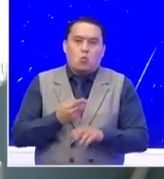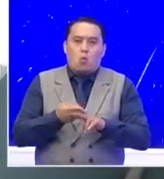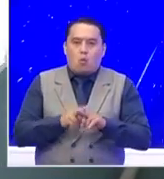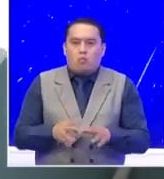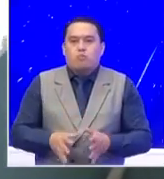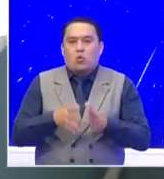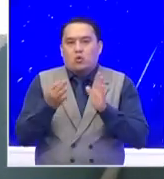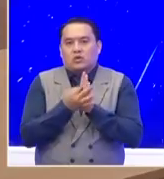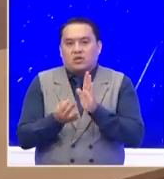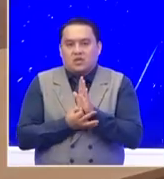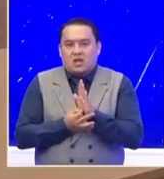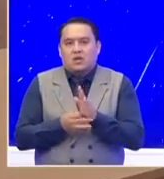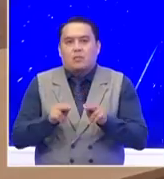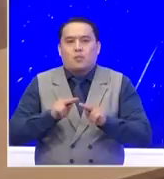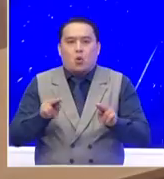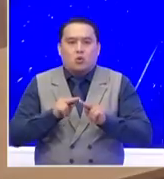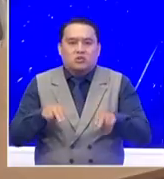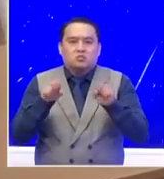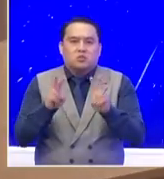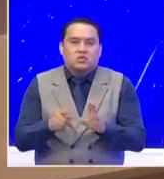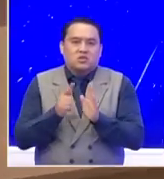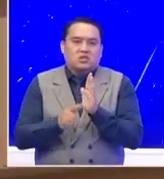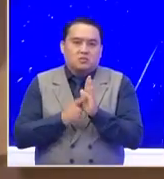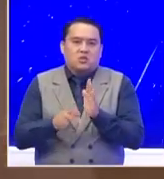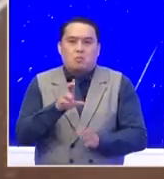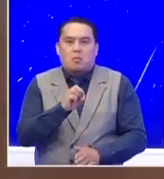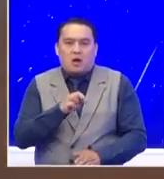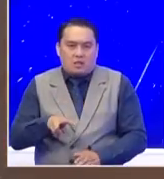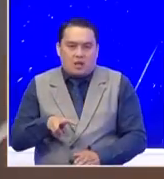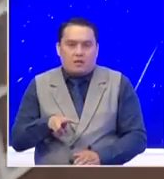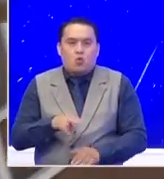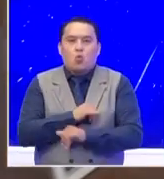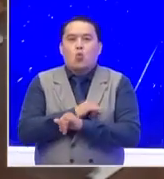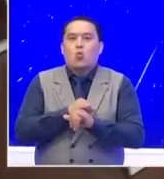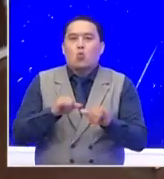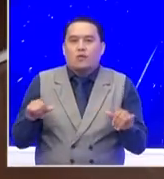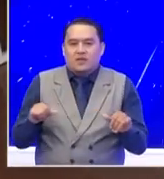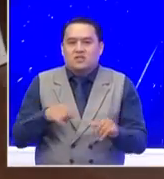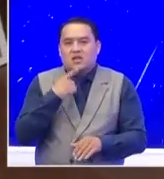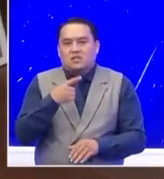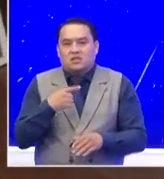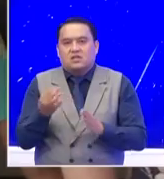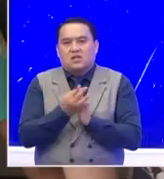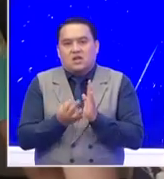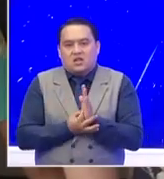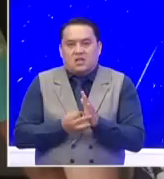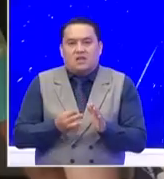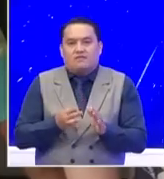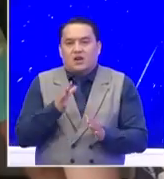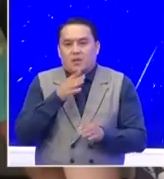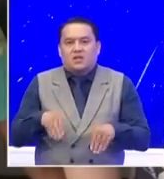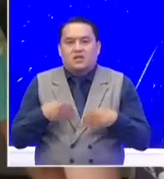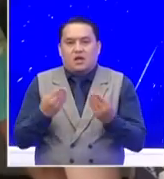проходной балл ЕНТ на педагогические специальности до 70 баллов. А также, как было сказано ранее, увеличено время